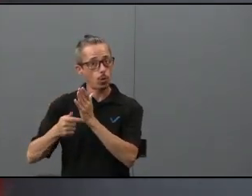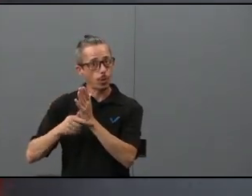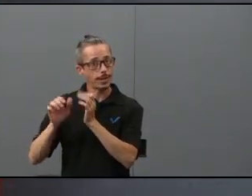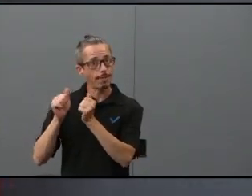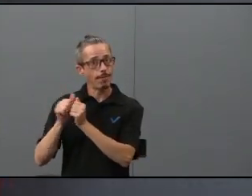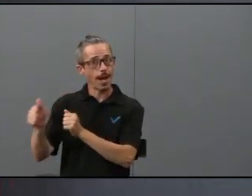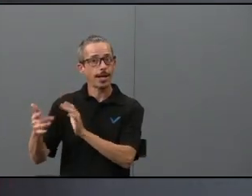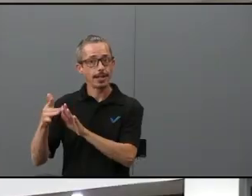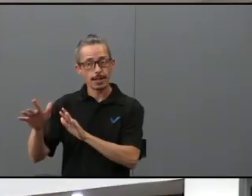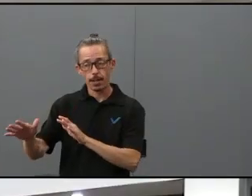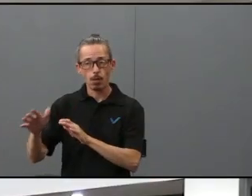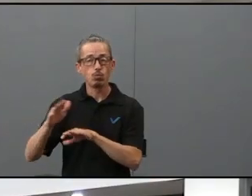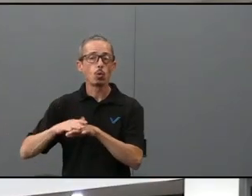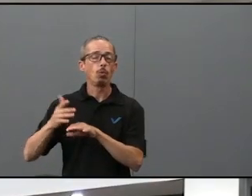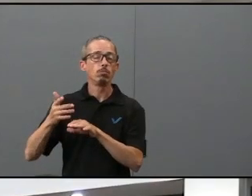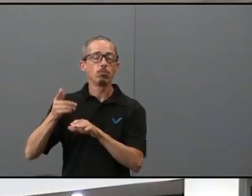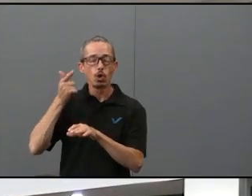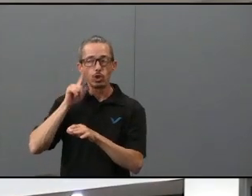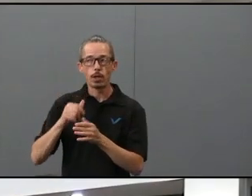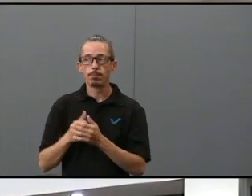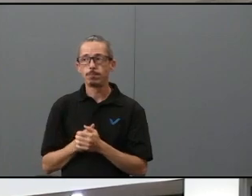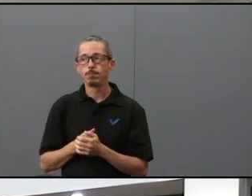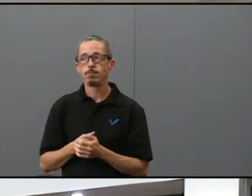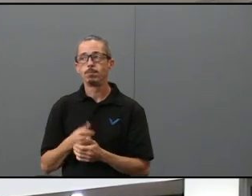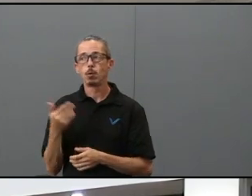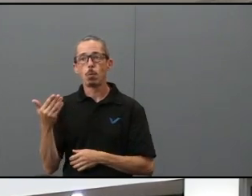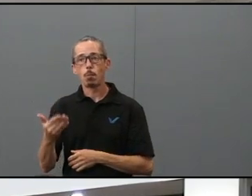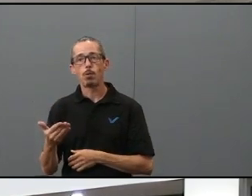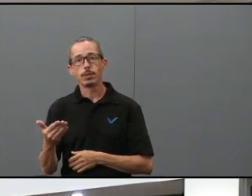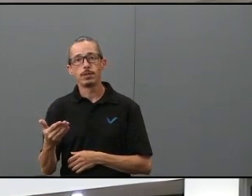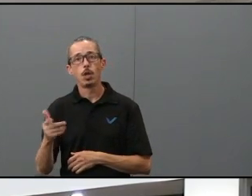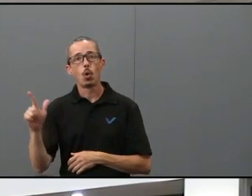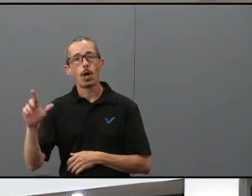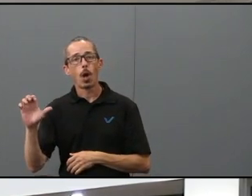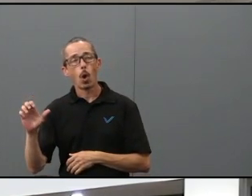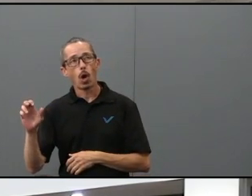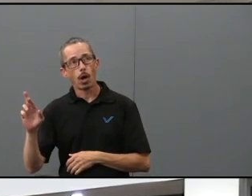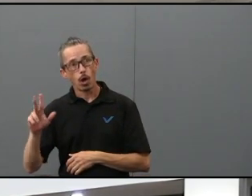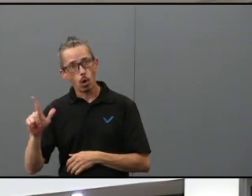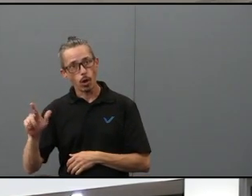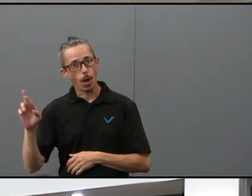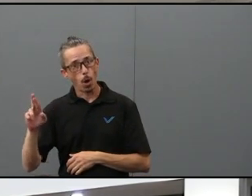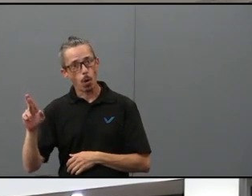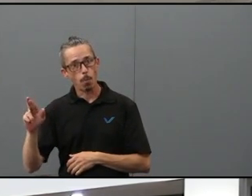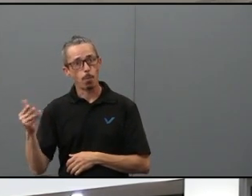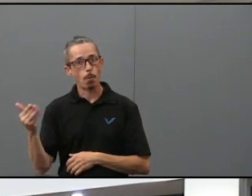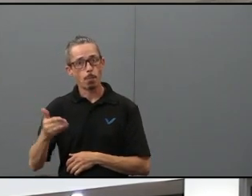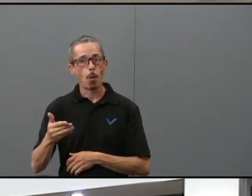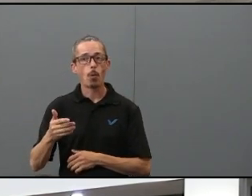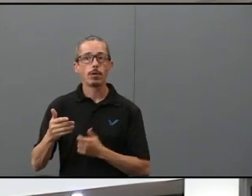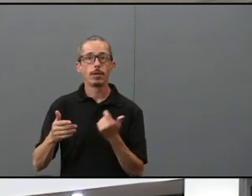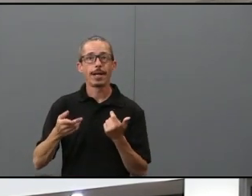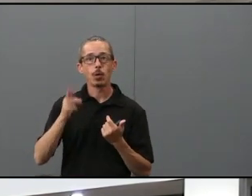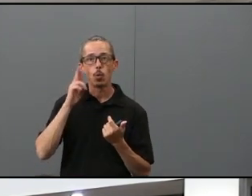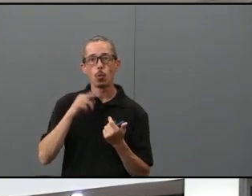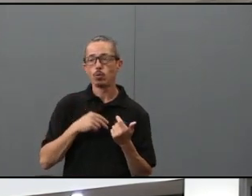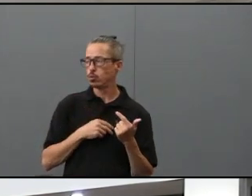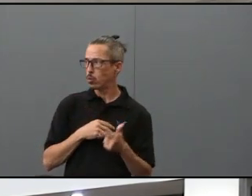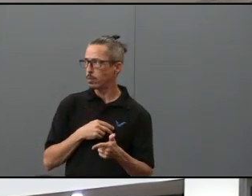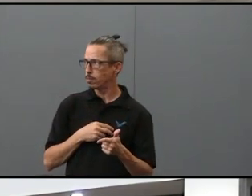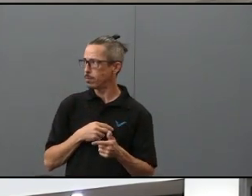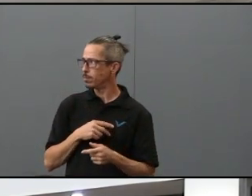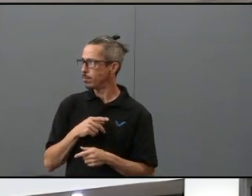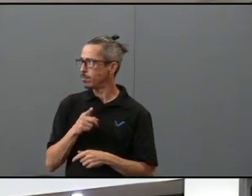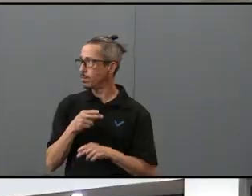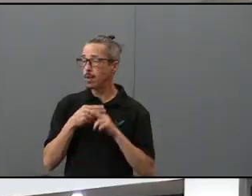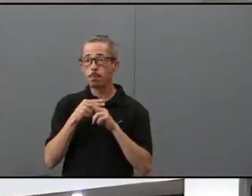merci donc un proposeur un appuyur LEC réom je propose Martine Gendron j'appuie merci 7.2 maire suppléent nomination du 23 juillet